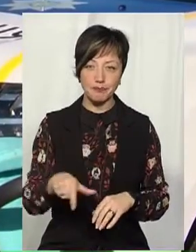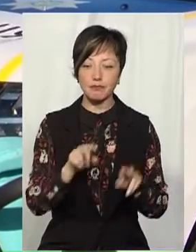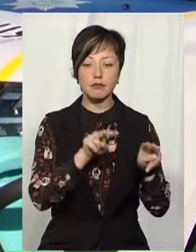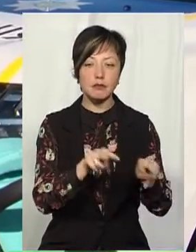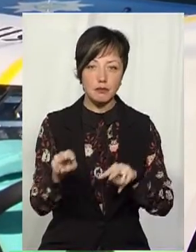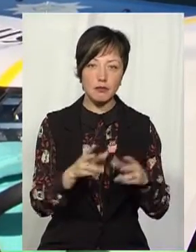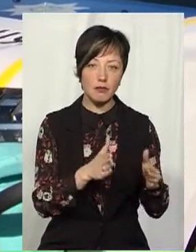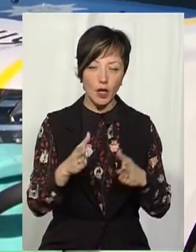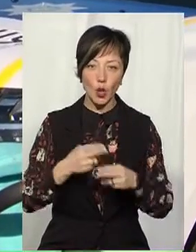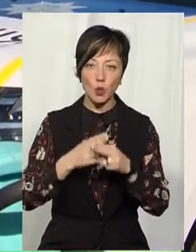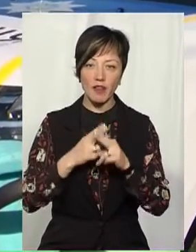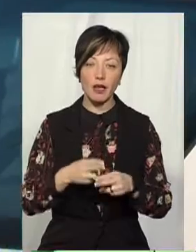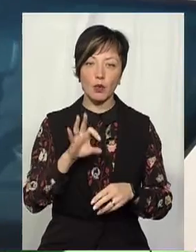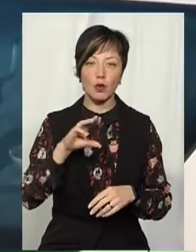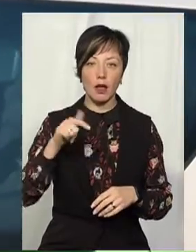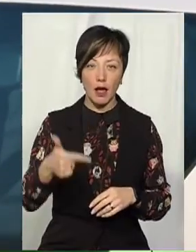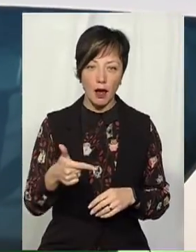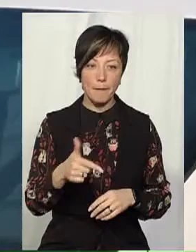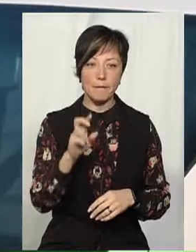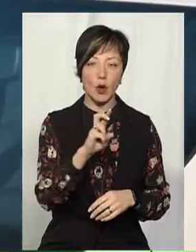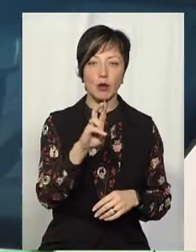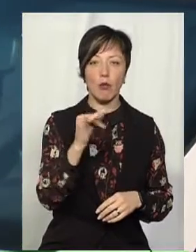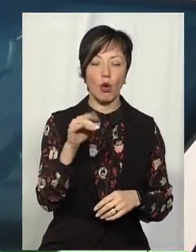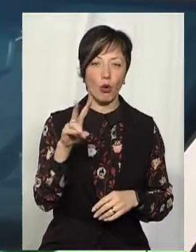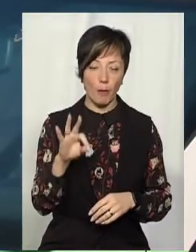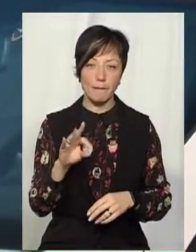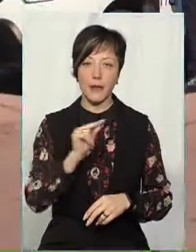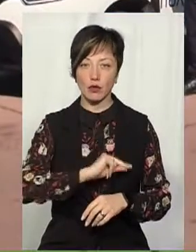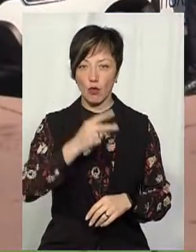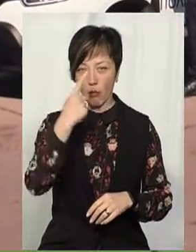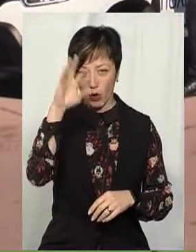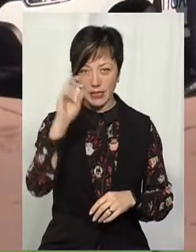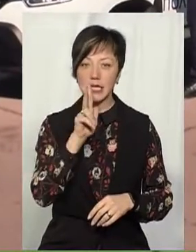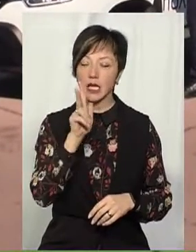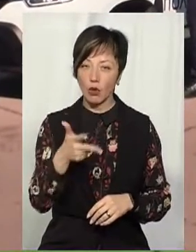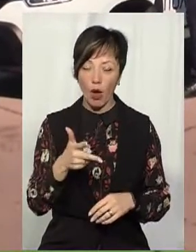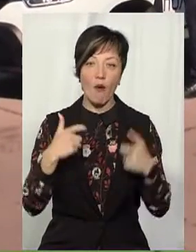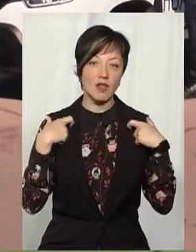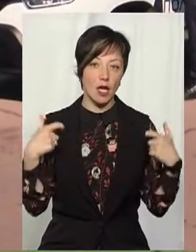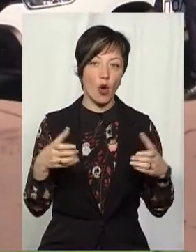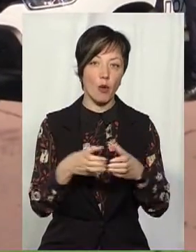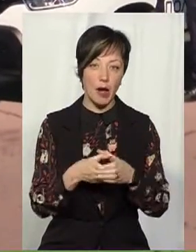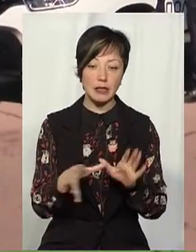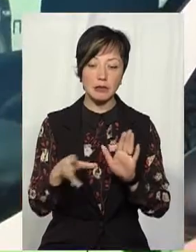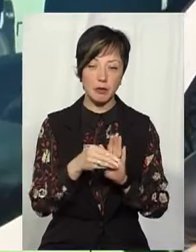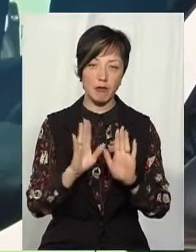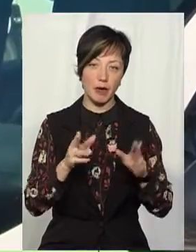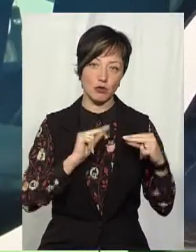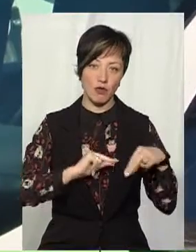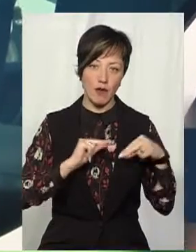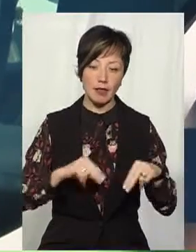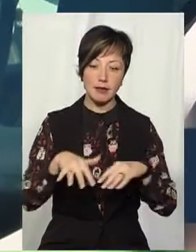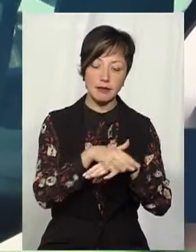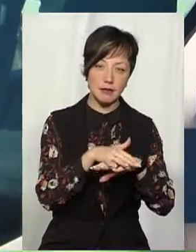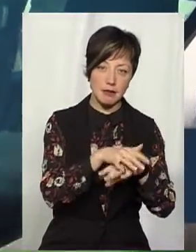за правопорядком у Дунаєвецькій ОТГ Богдан Бойко. Каже, у поліції працює 3 роки. Як поліцейський офіцер громади співпрацюватиме з